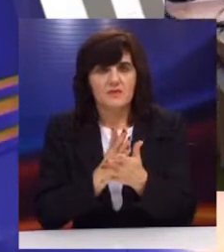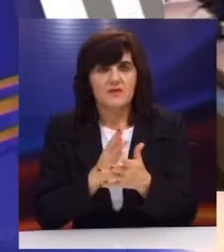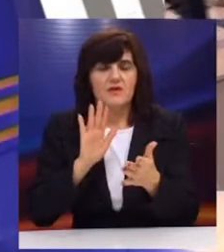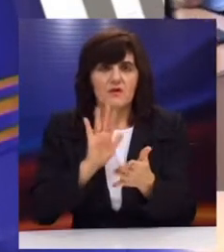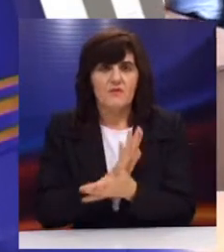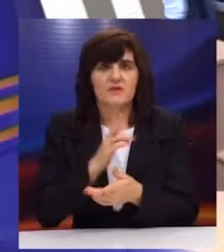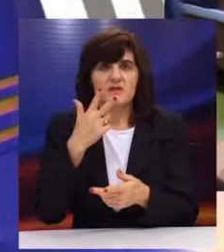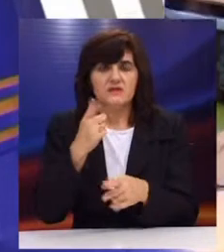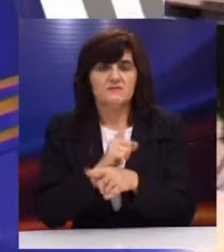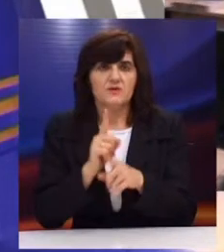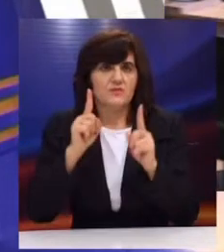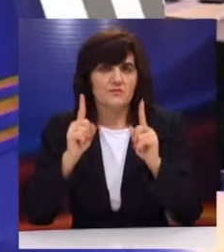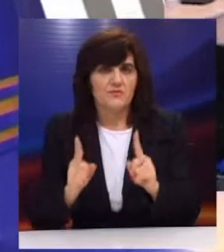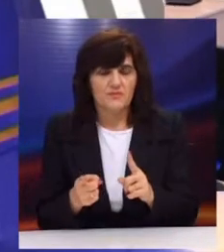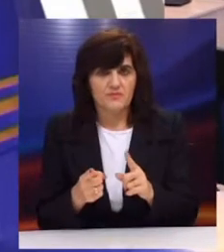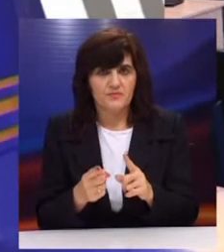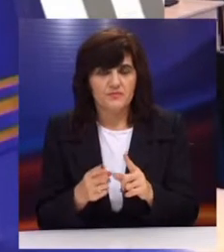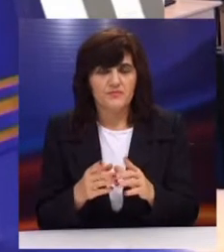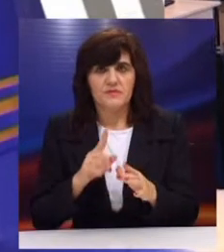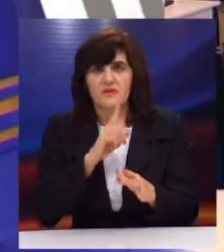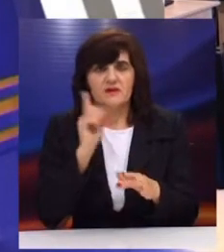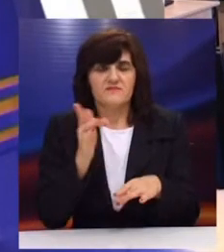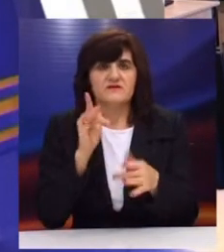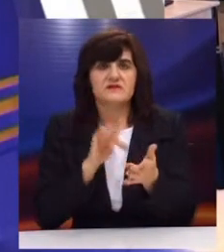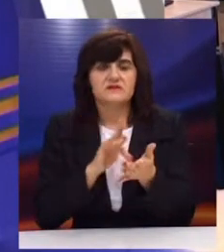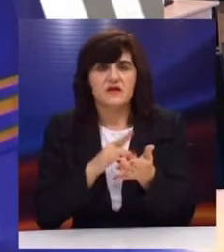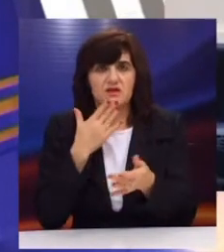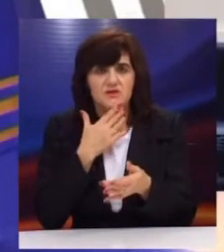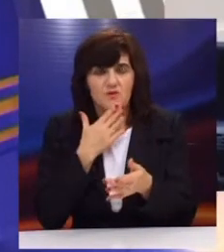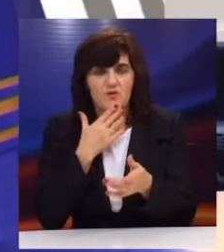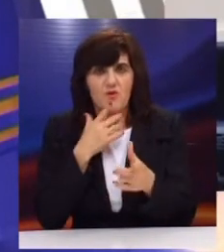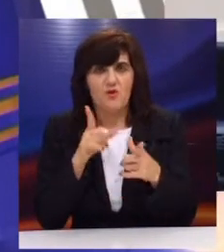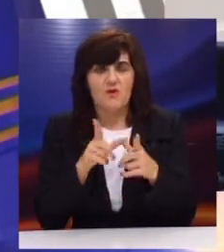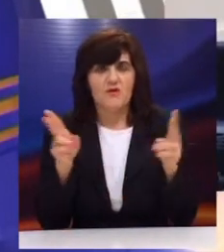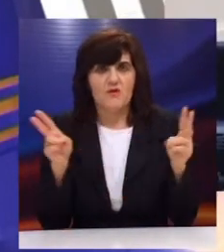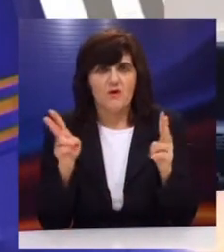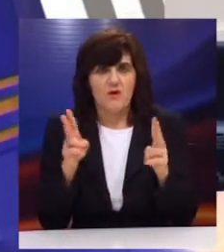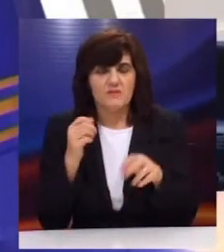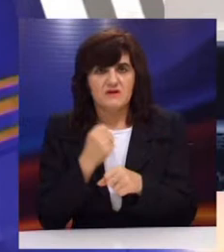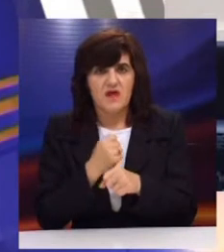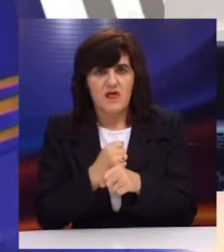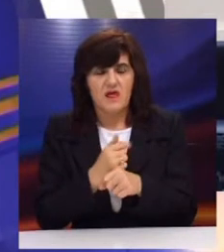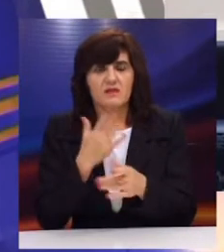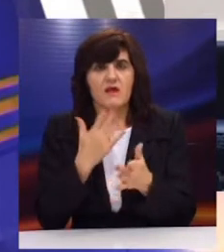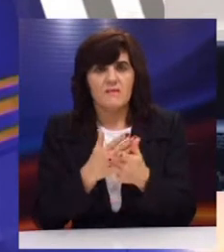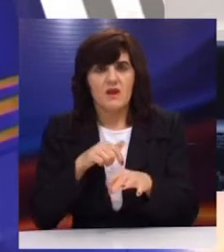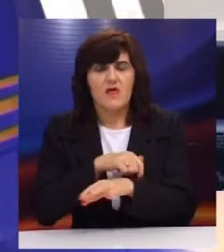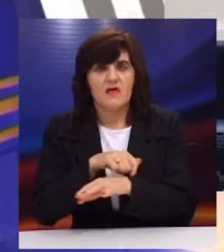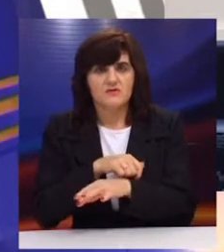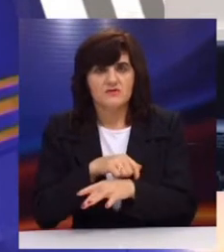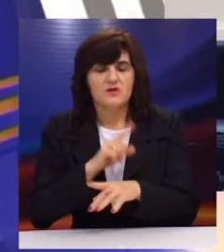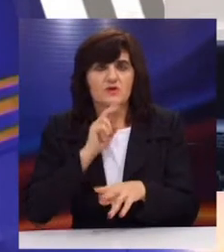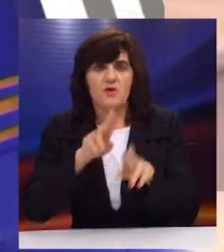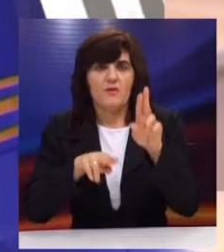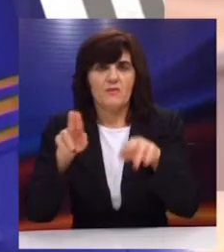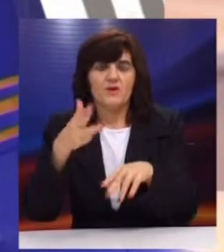biti. Sa druge strane imaju oni škola, pre svega srednjih, koje su nakon najava o obustavi rada ipak održali časove od